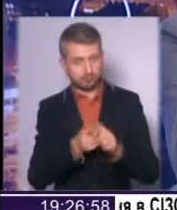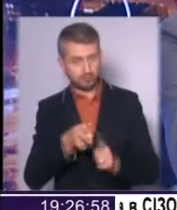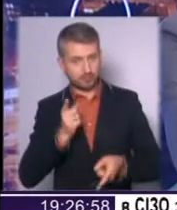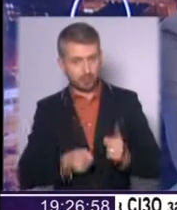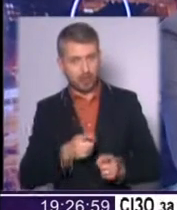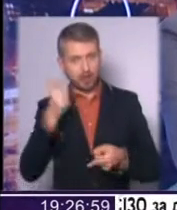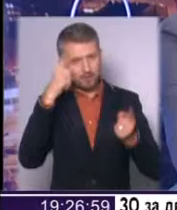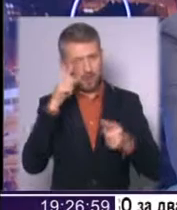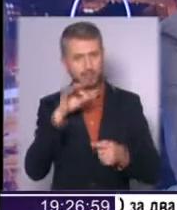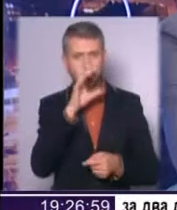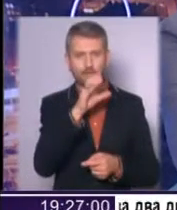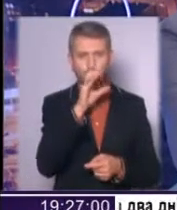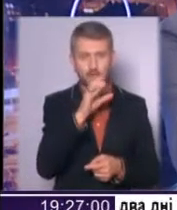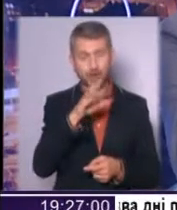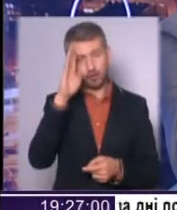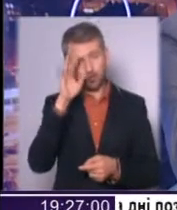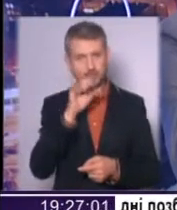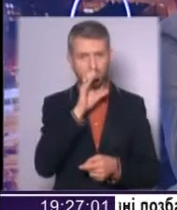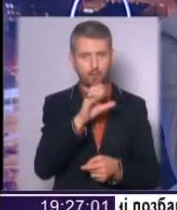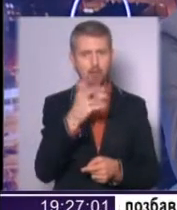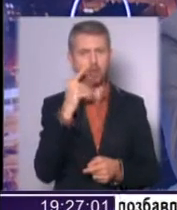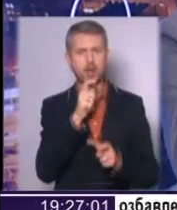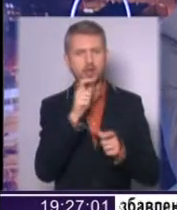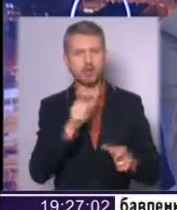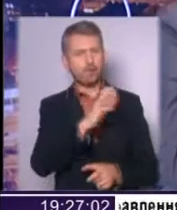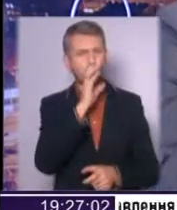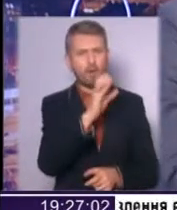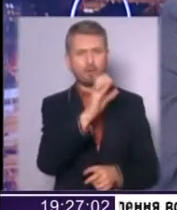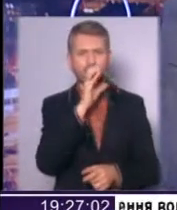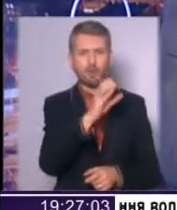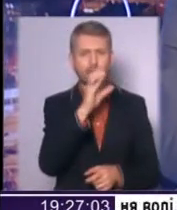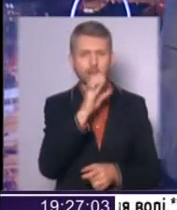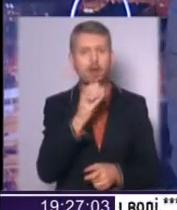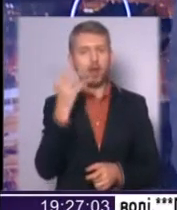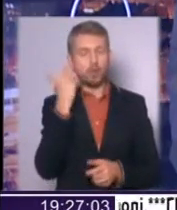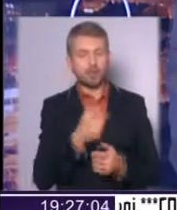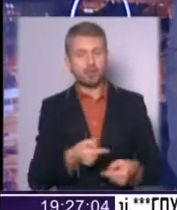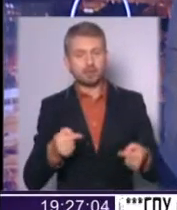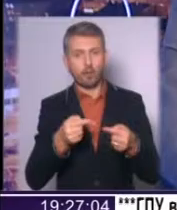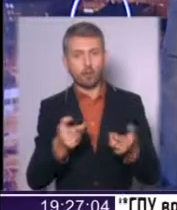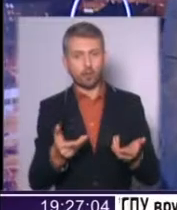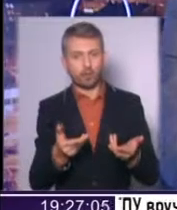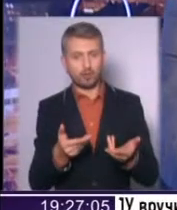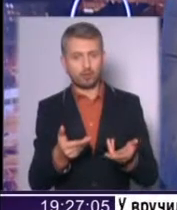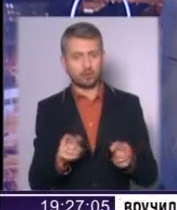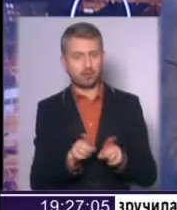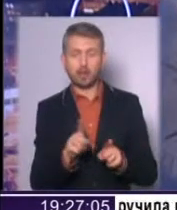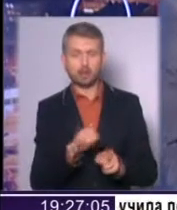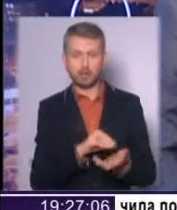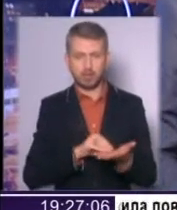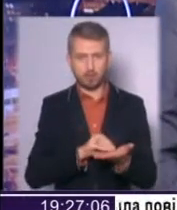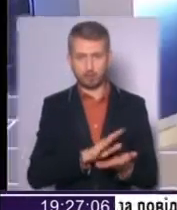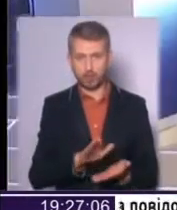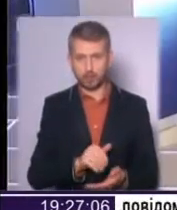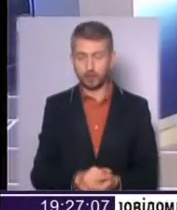журналістів. Не шкода вас, я ж кажу. А ну, якби я в коментарі в Фейсбуці написав, типу, значить, не шкода. Ну, не шкода, то не шкода. А давайте